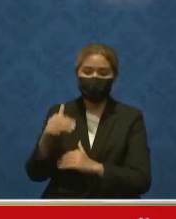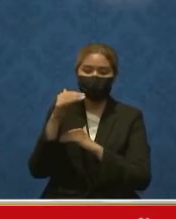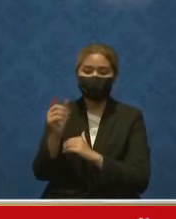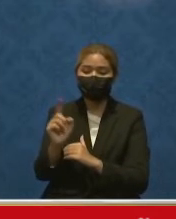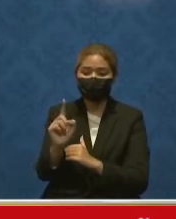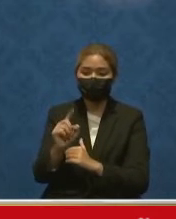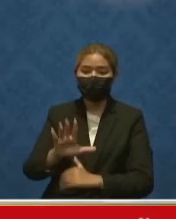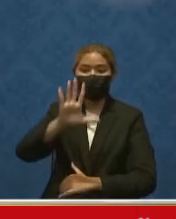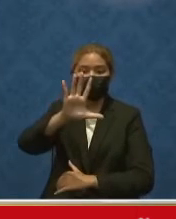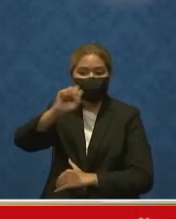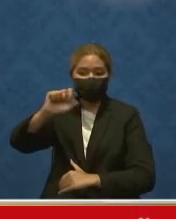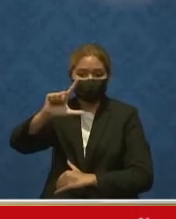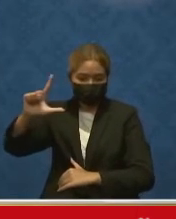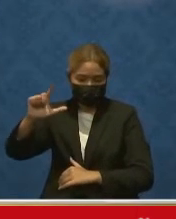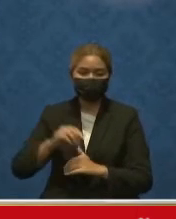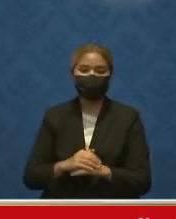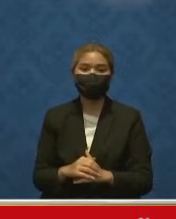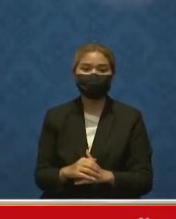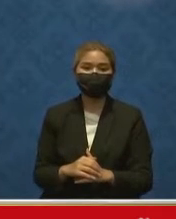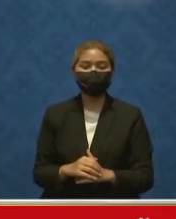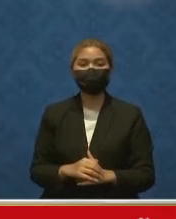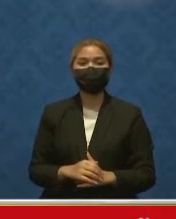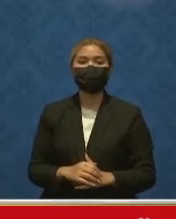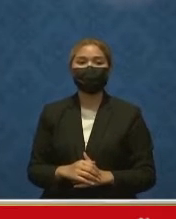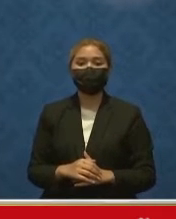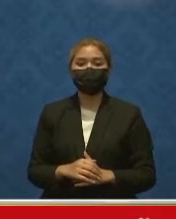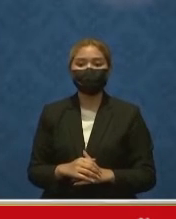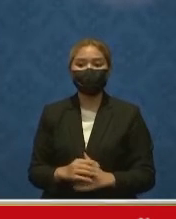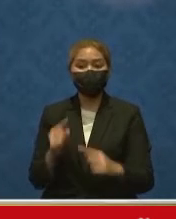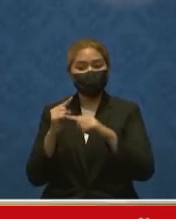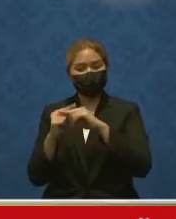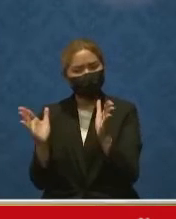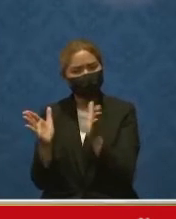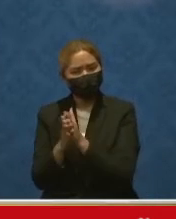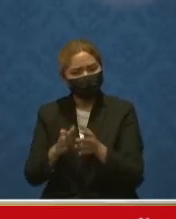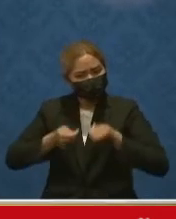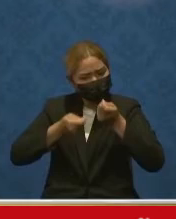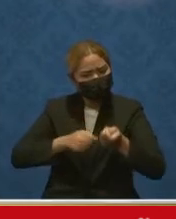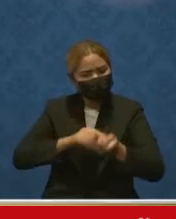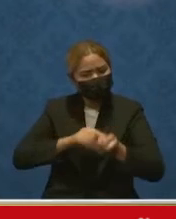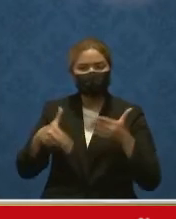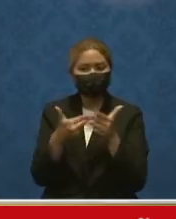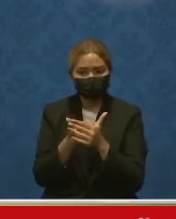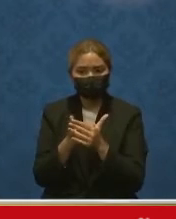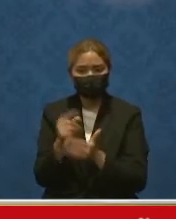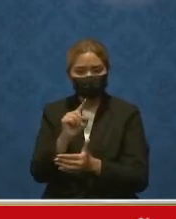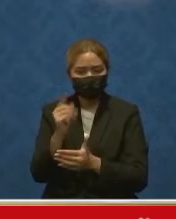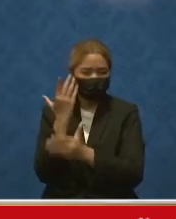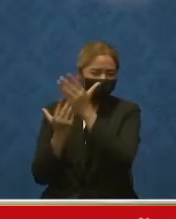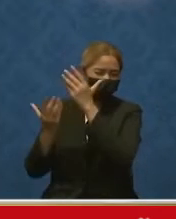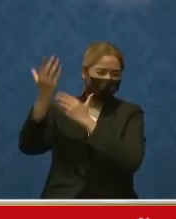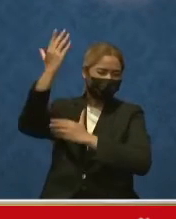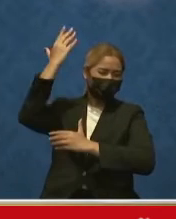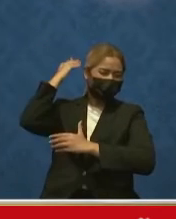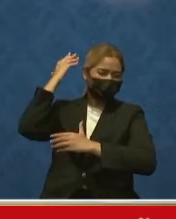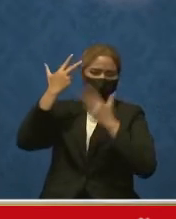ครับข้างในจะบวกกับตัวเลขโครงการเกษตรทั้งหมดซึ่งมีมาตั้งแต่สมัยบนเปรมนะครับไอ้หน้า